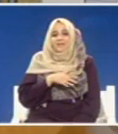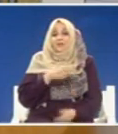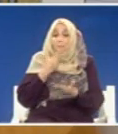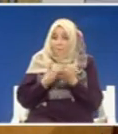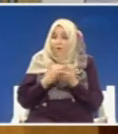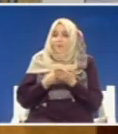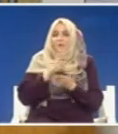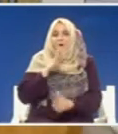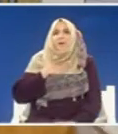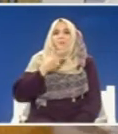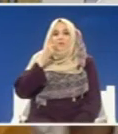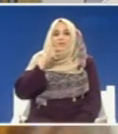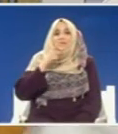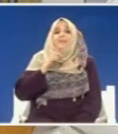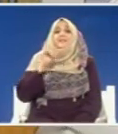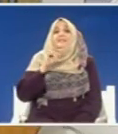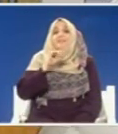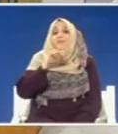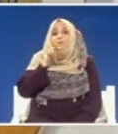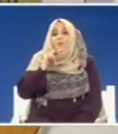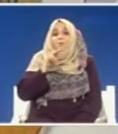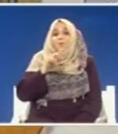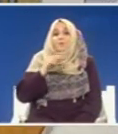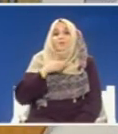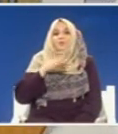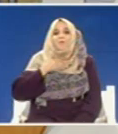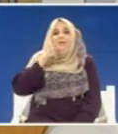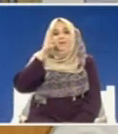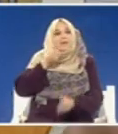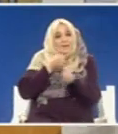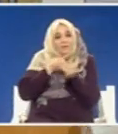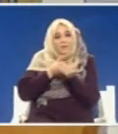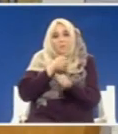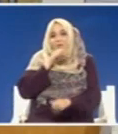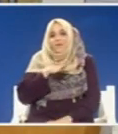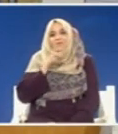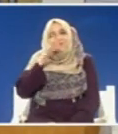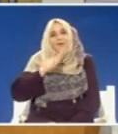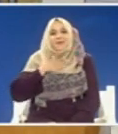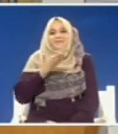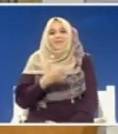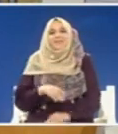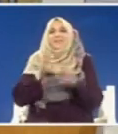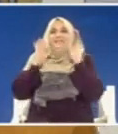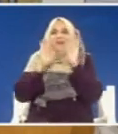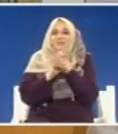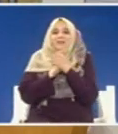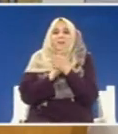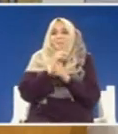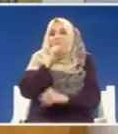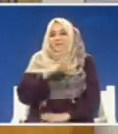تبرهن على أن قل إن كنتم تحبون الله فاتبعوني يحببكم الله ويغفر. اللهم صل على رسول الله صلى الله عليه وسلم.